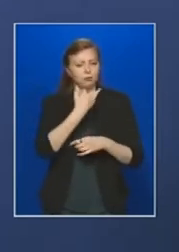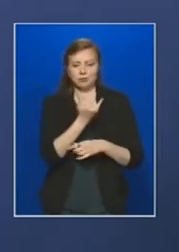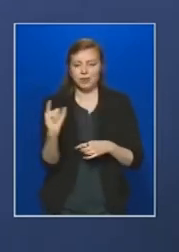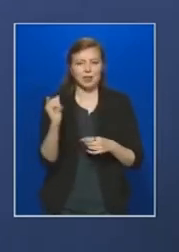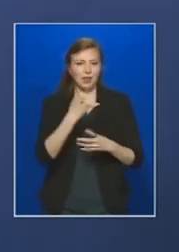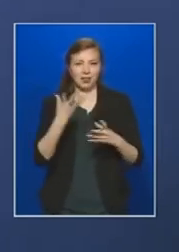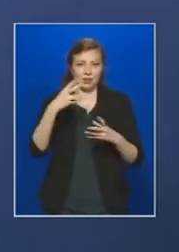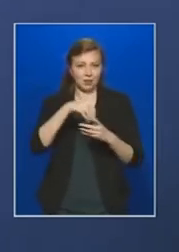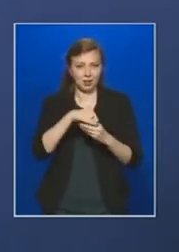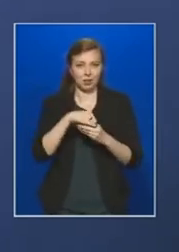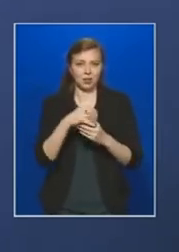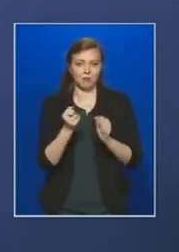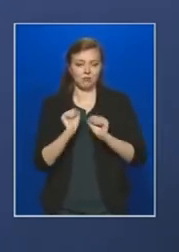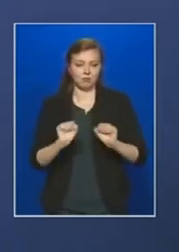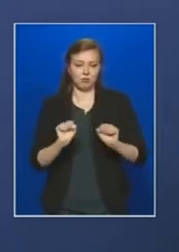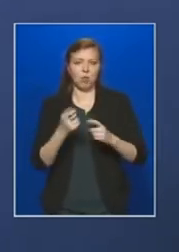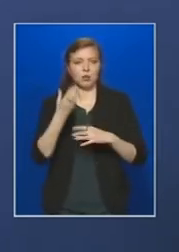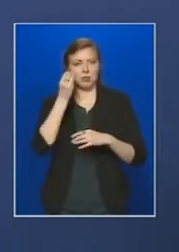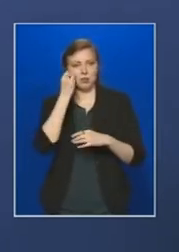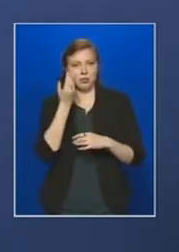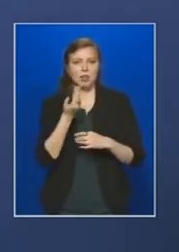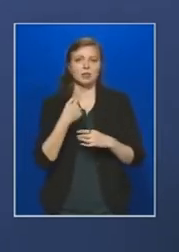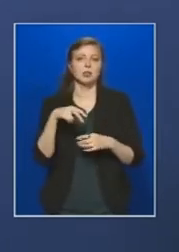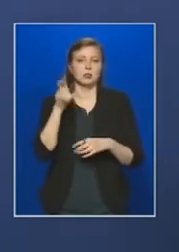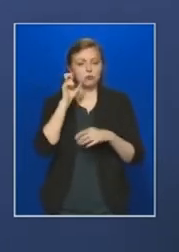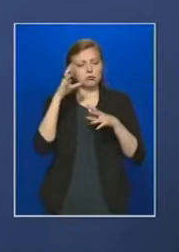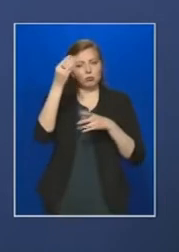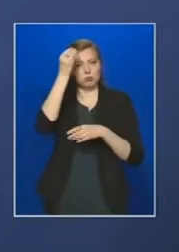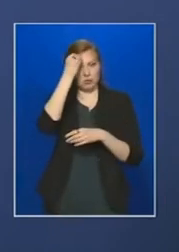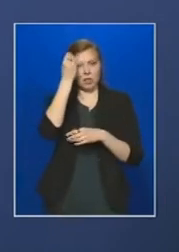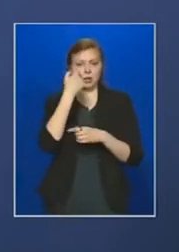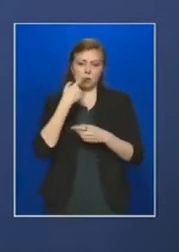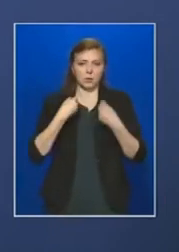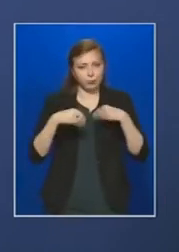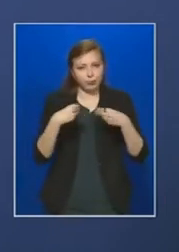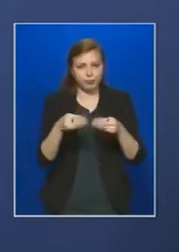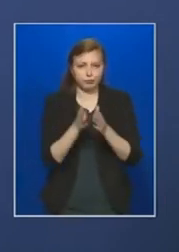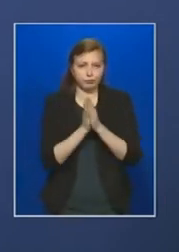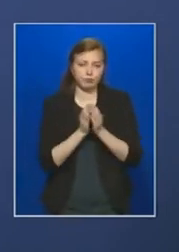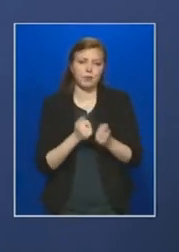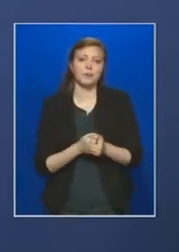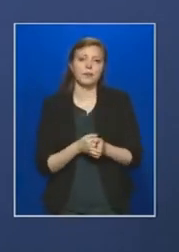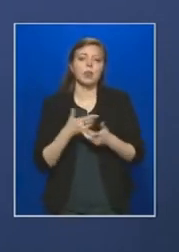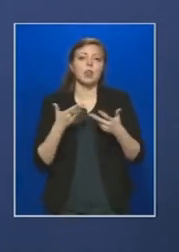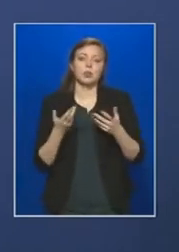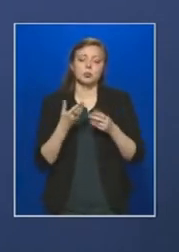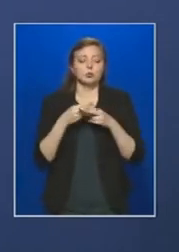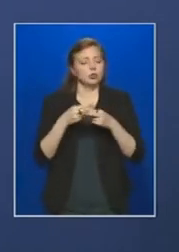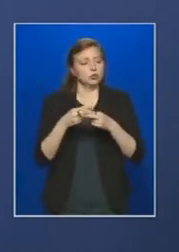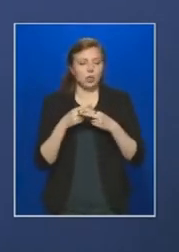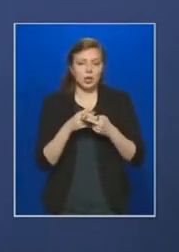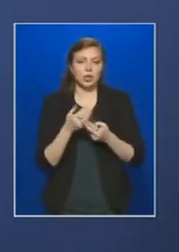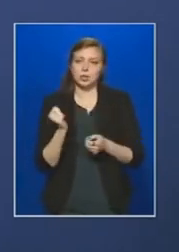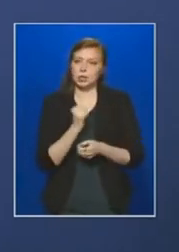mindenki, aki érti és hallja a szavunkat, nagyon nagyban hozzájárul